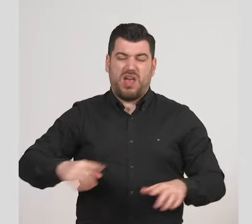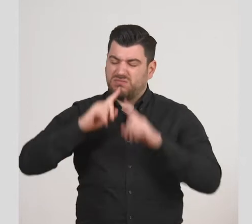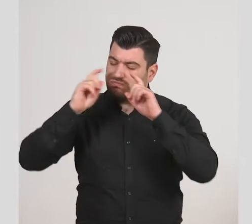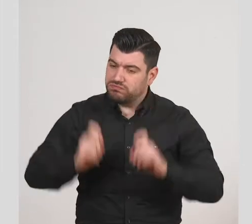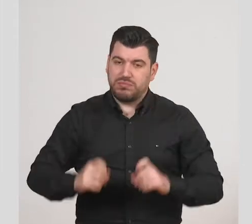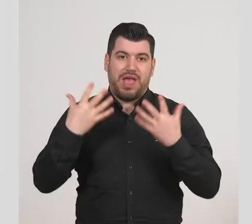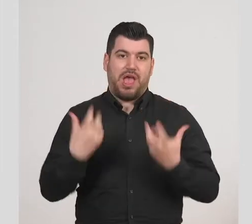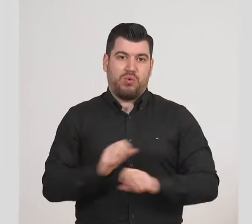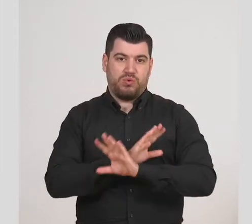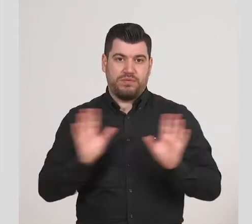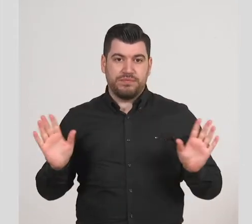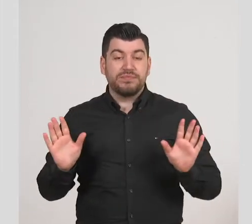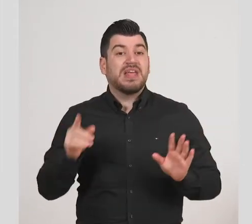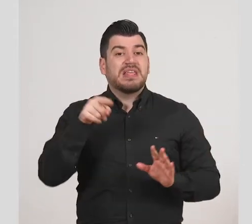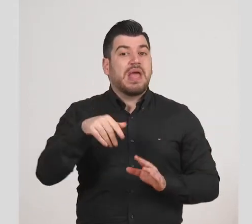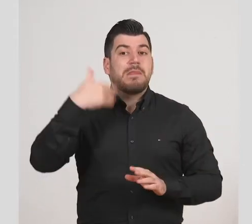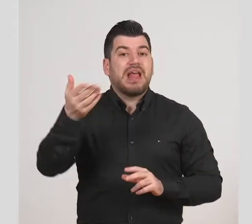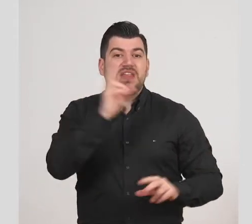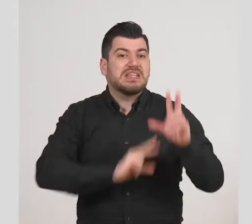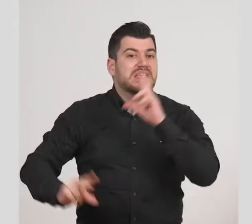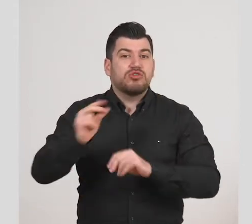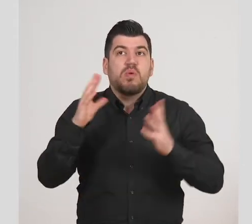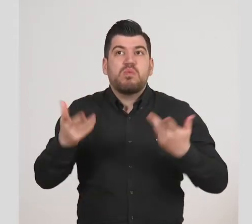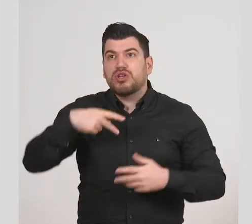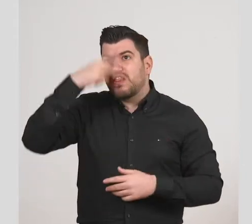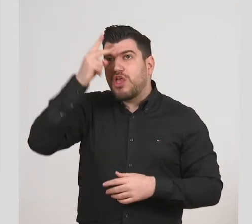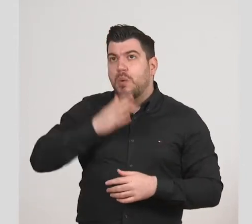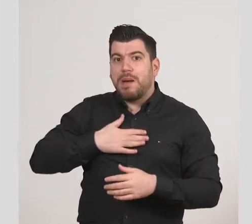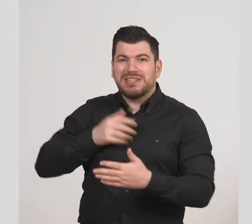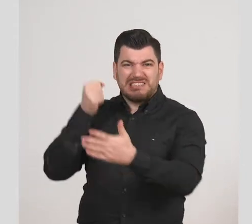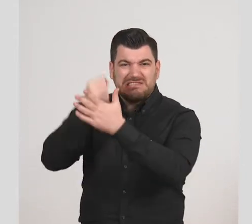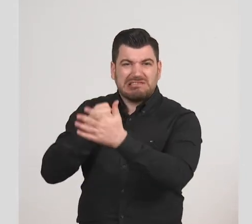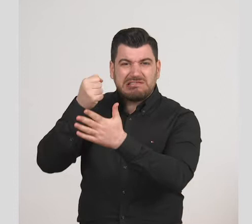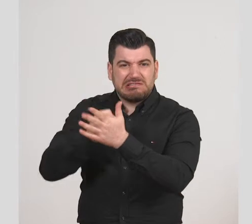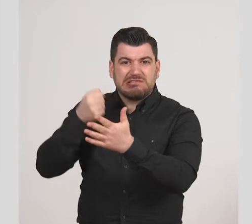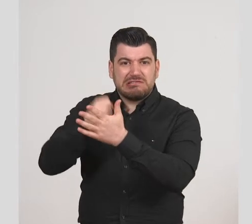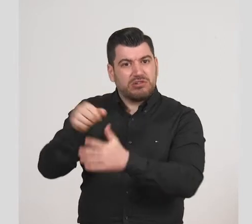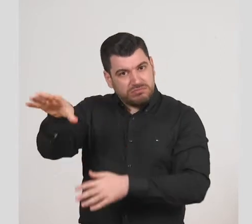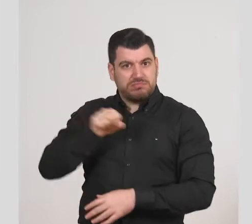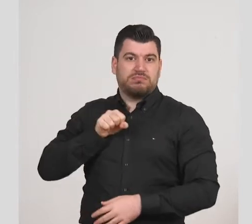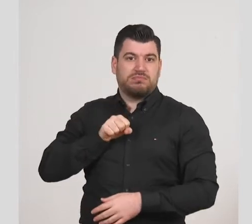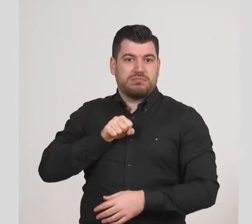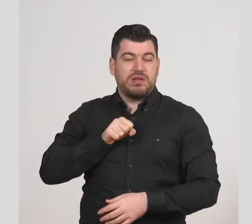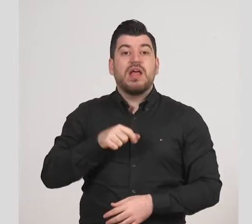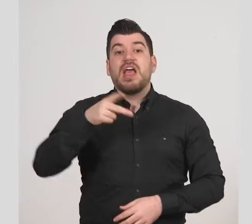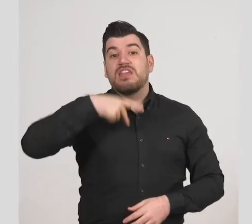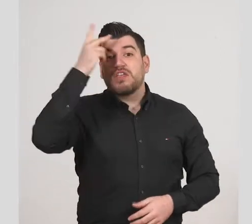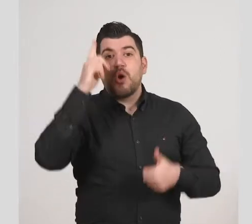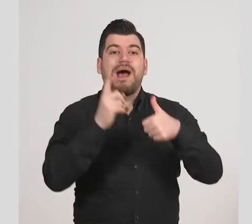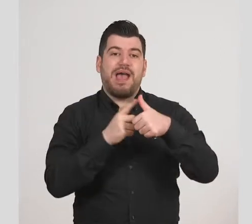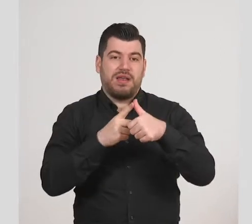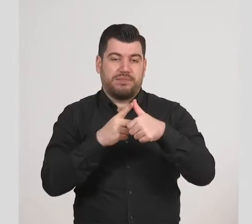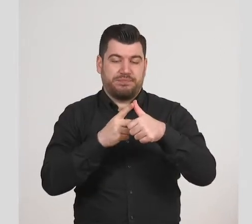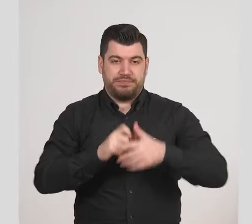στη συνέχεια θα συζητήσουμε πώς μπορούμε να διεκδικήσουμε ένα από αυτά. Για να πάμε να δούμε. Το δικαίωμα νούμερο